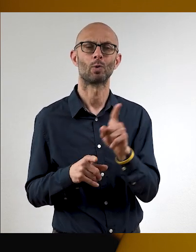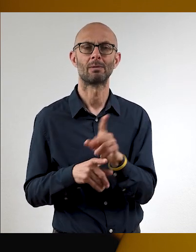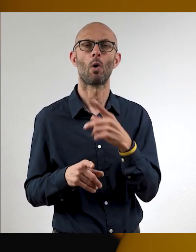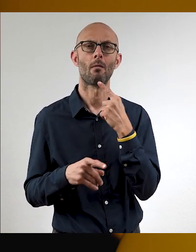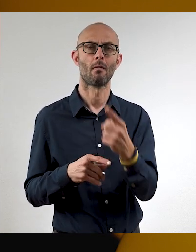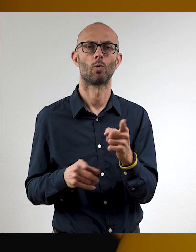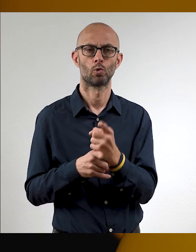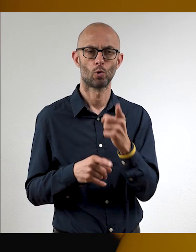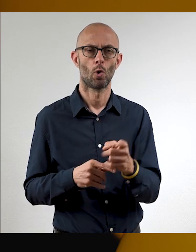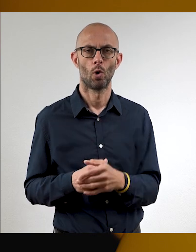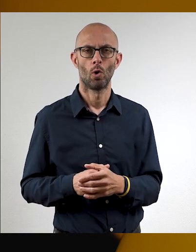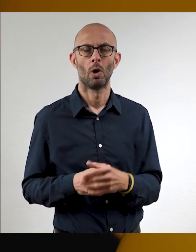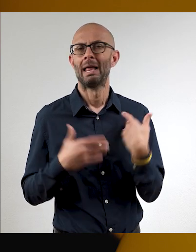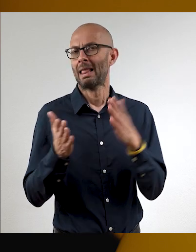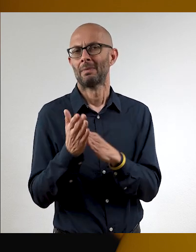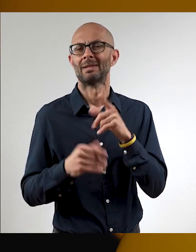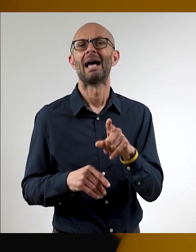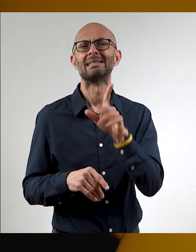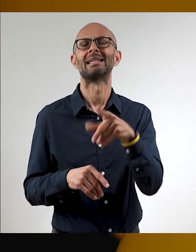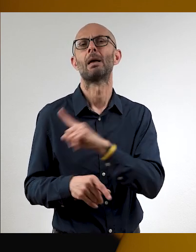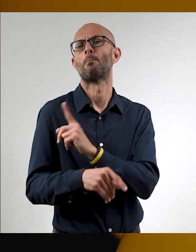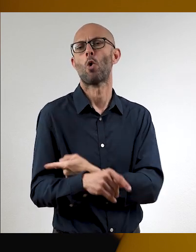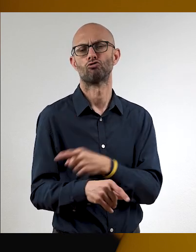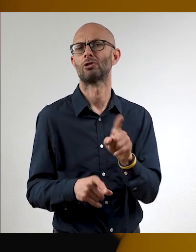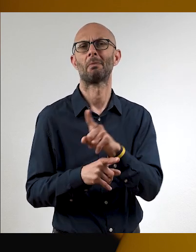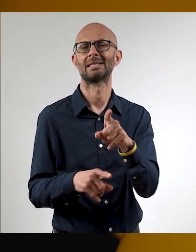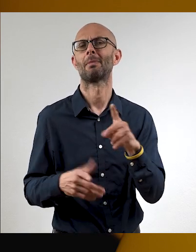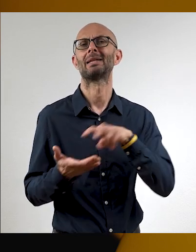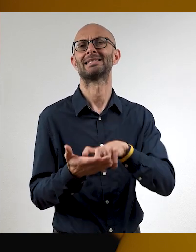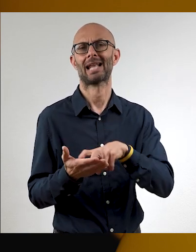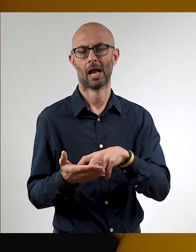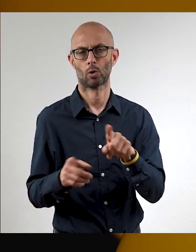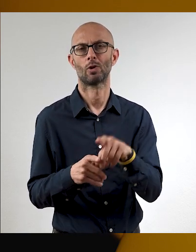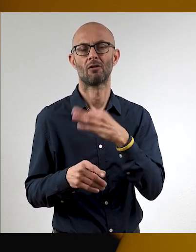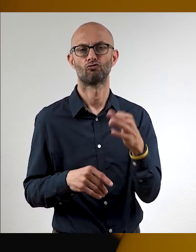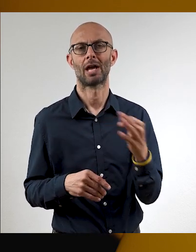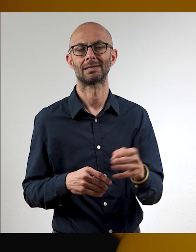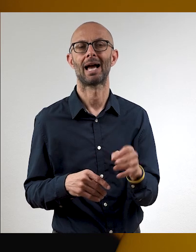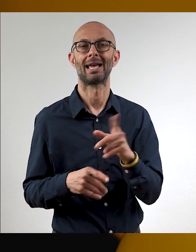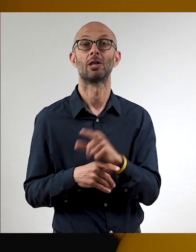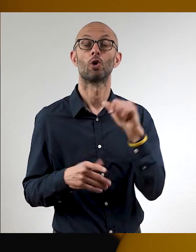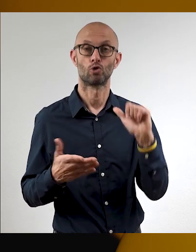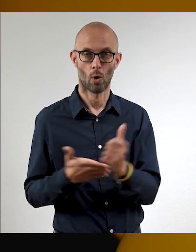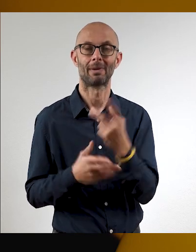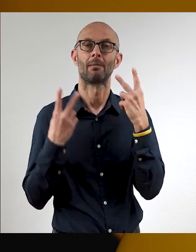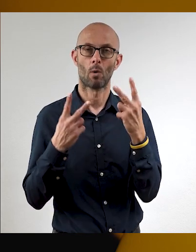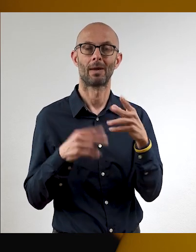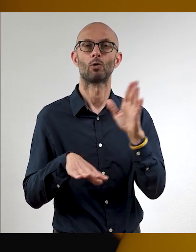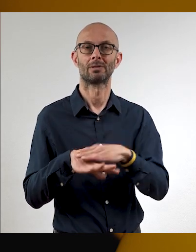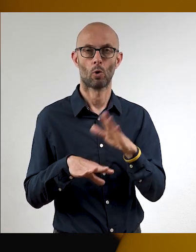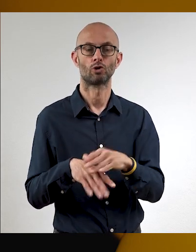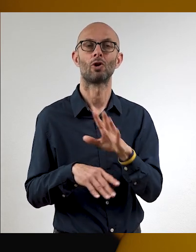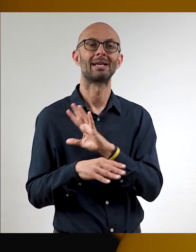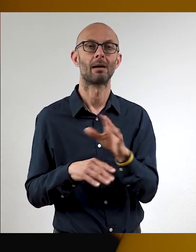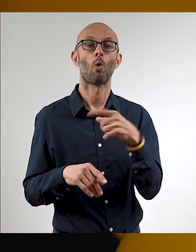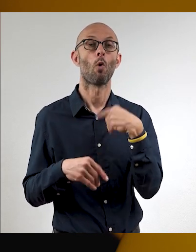sem izpostavila tole, ne? Recimo ta, sej si močna, pa ne smete biti strah. To tudi včasih. Ne? In zopet je pomembno sporočilo.